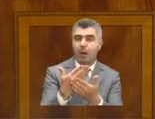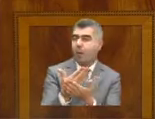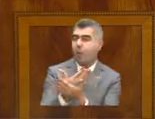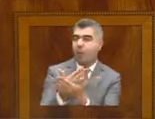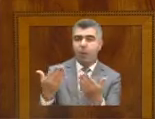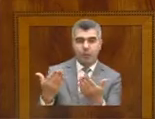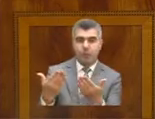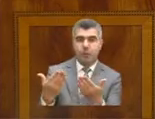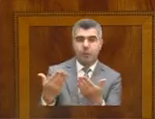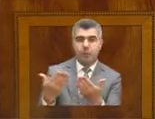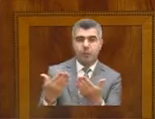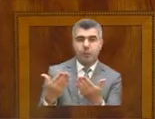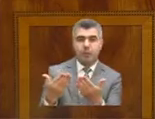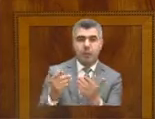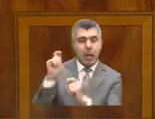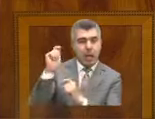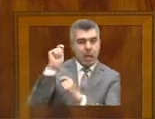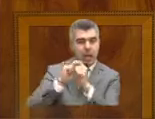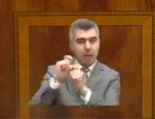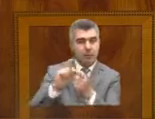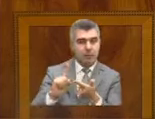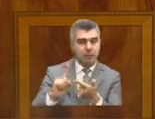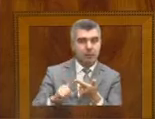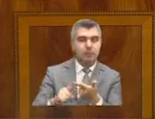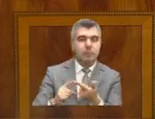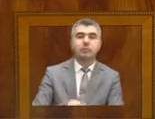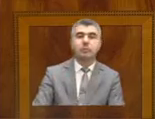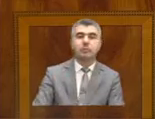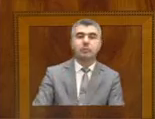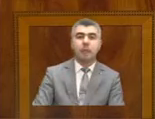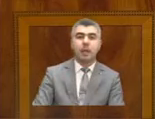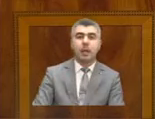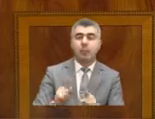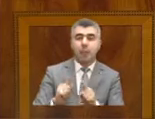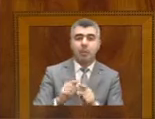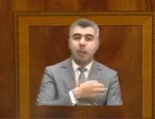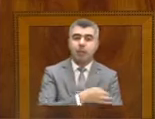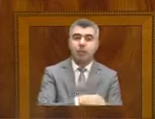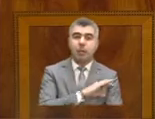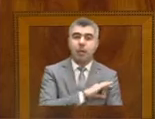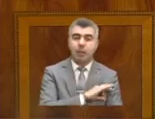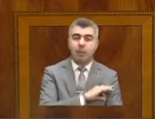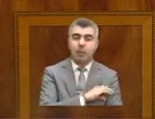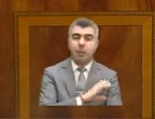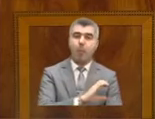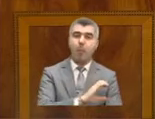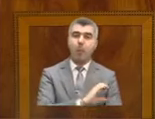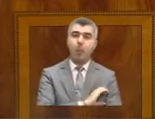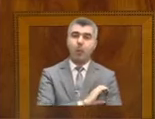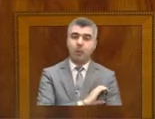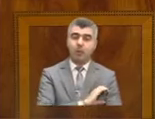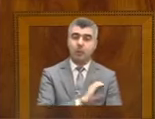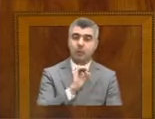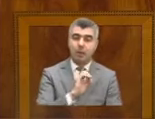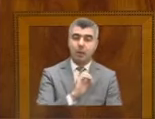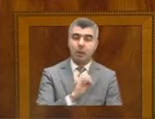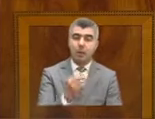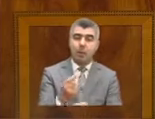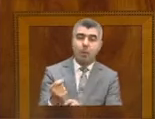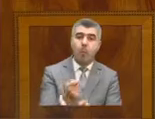لكل مكونات القوات المسلحة الملكية وقوات الدرك الملكي والأمن الوطني والقوات